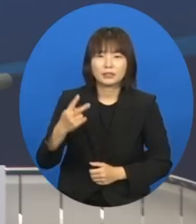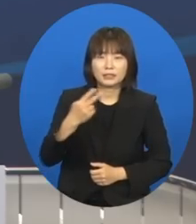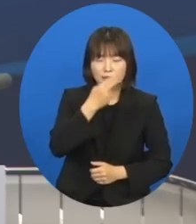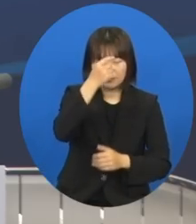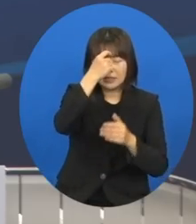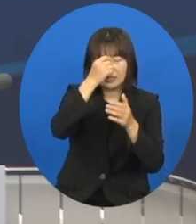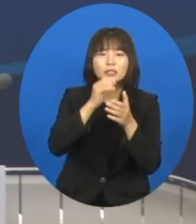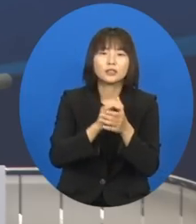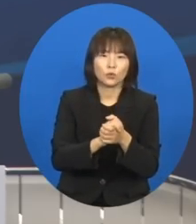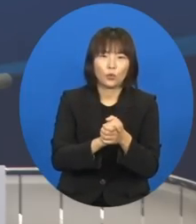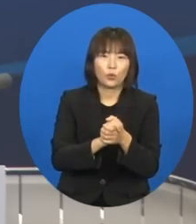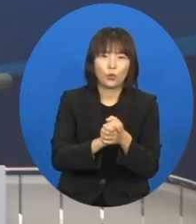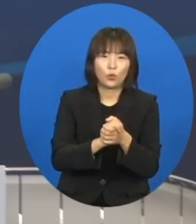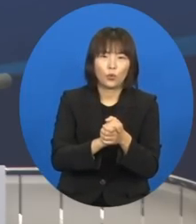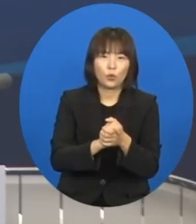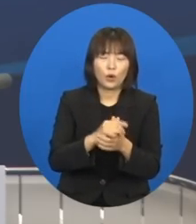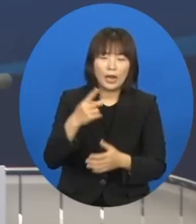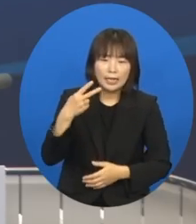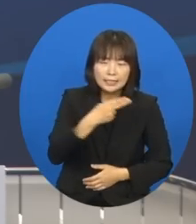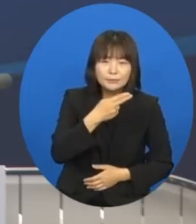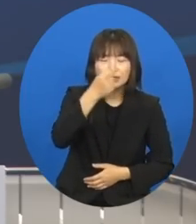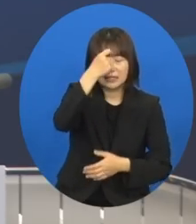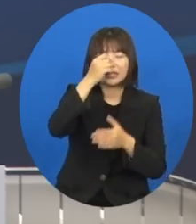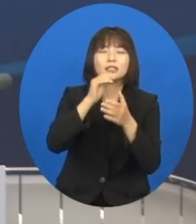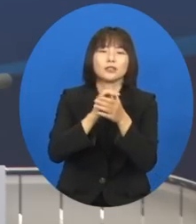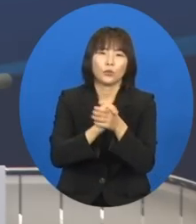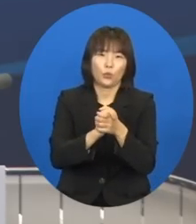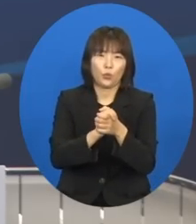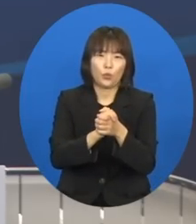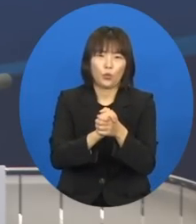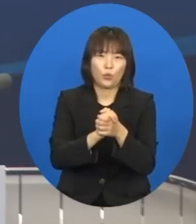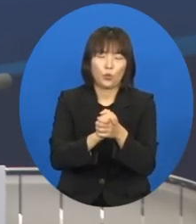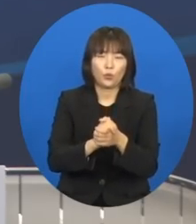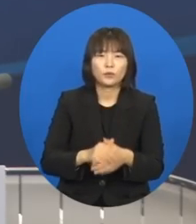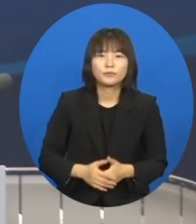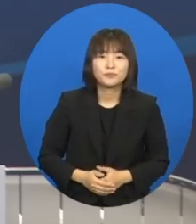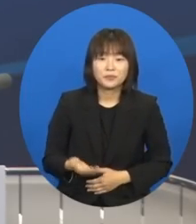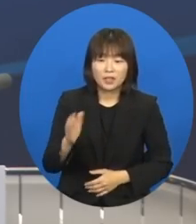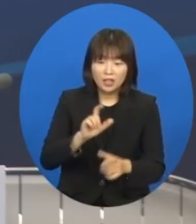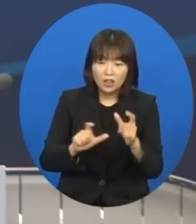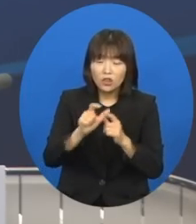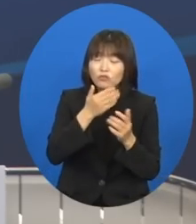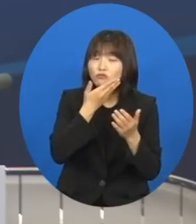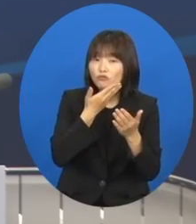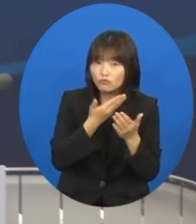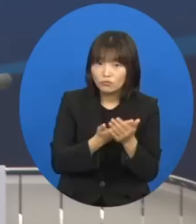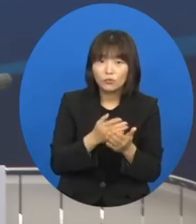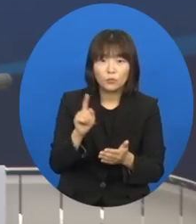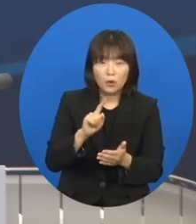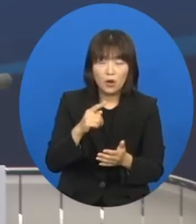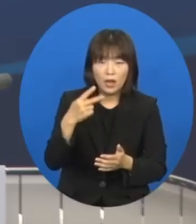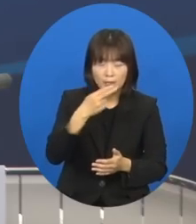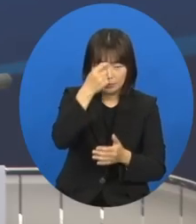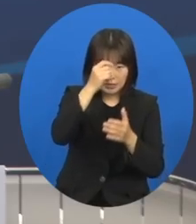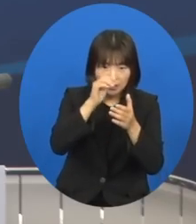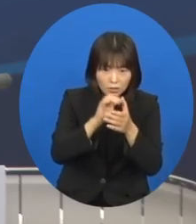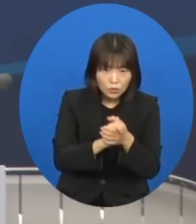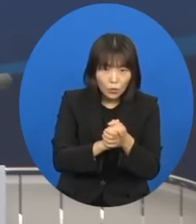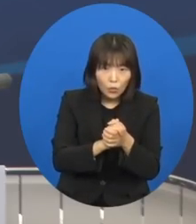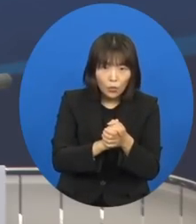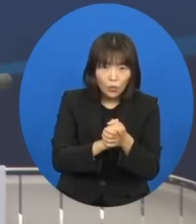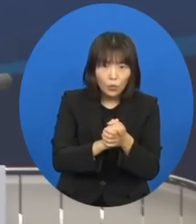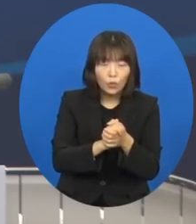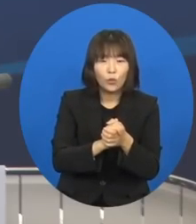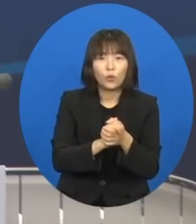금식기도. 자, 따라해볼까요? 금식기도. 자, 근데 더 중요한 거, 금식기도를 넘어서, 자, 이 두